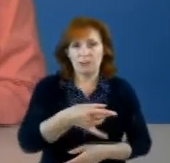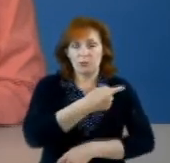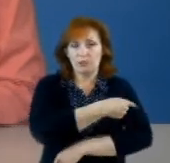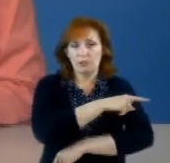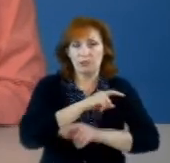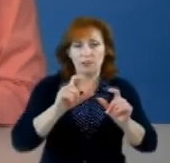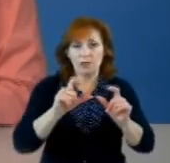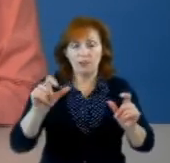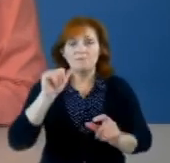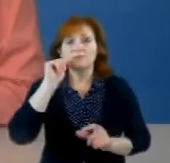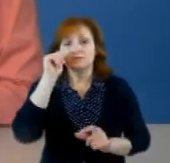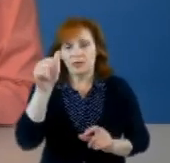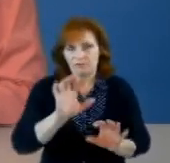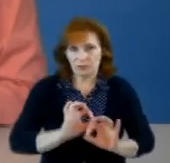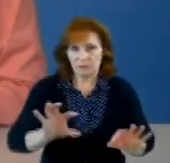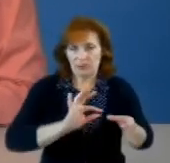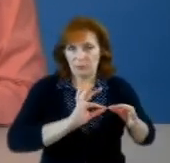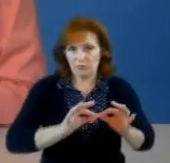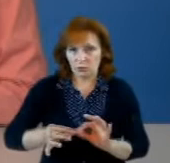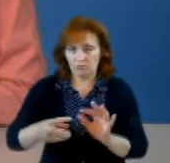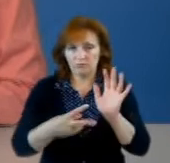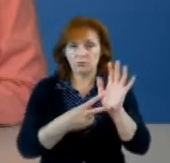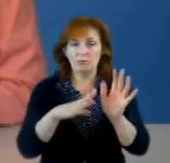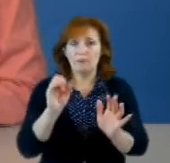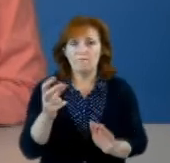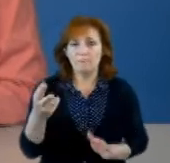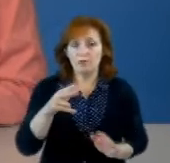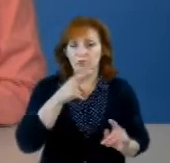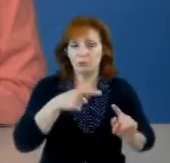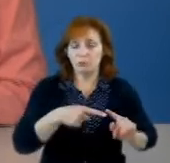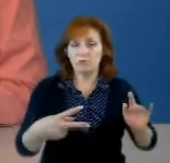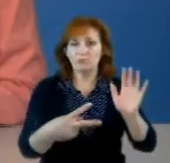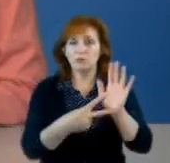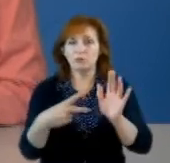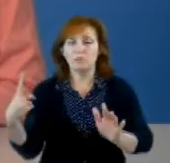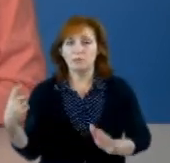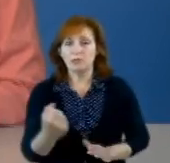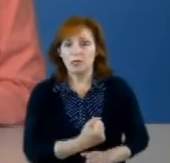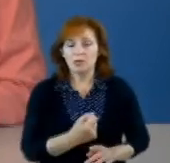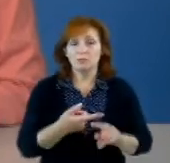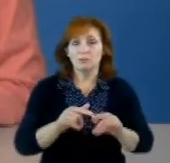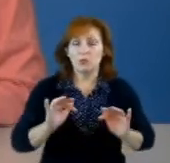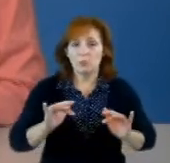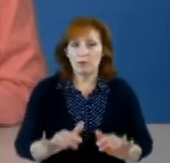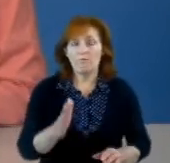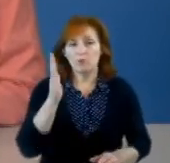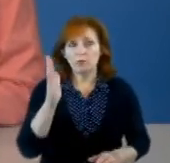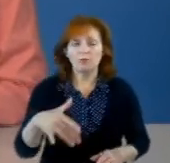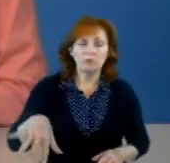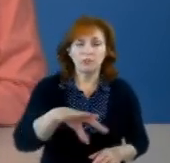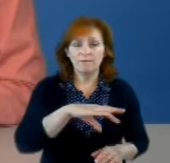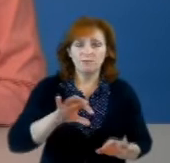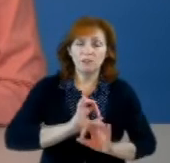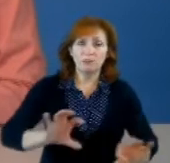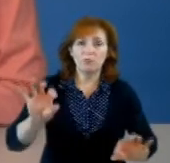проєкту «Місцеві». 7 вересня упродовж 7 тижнів у виборчому марафоні «Місцеві» Суспільне на всіх платформах розповідає